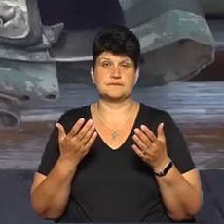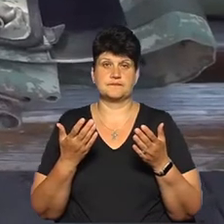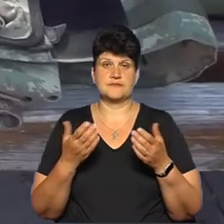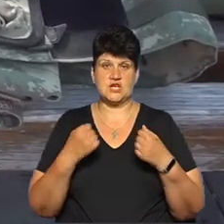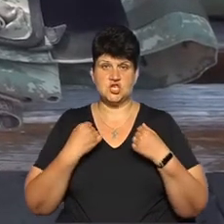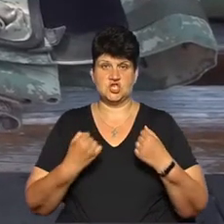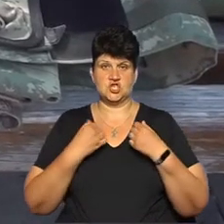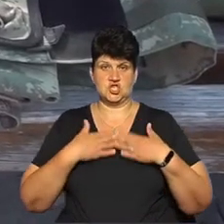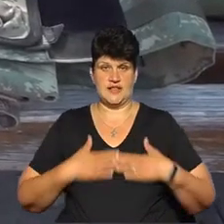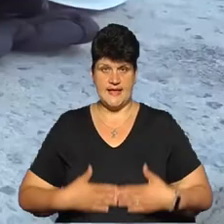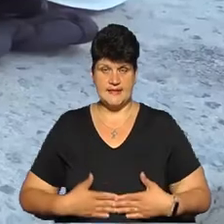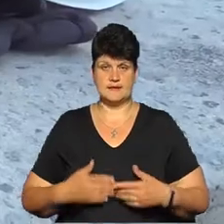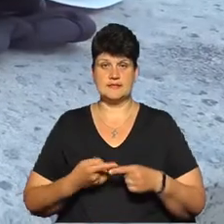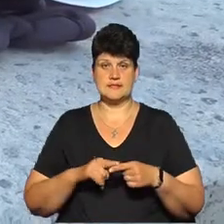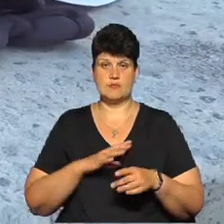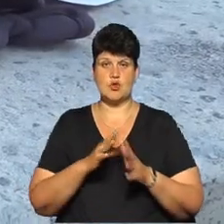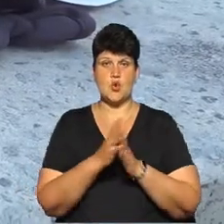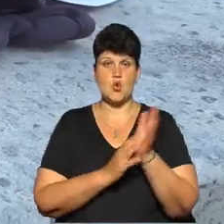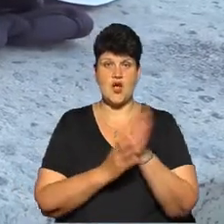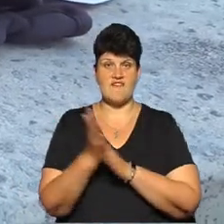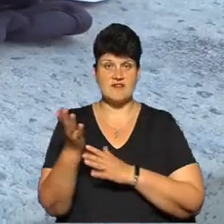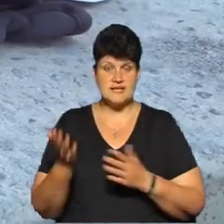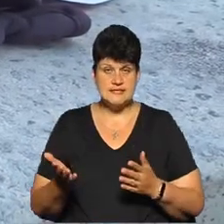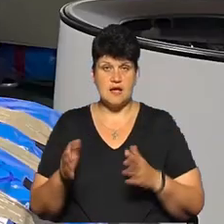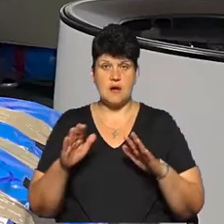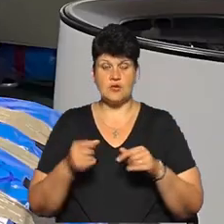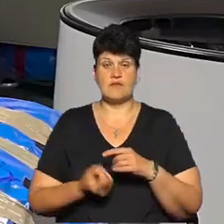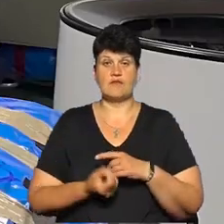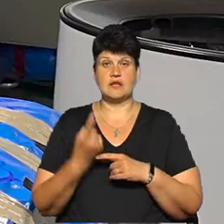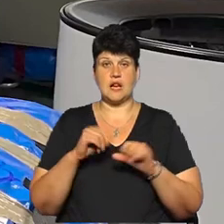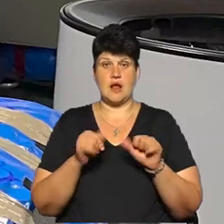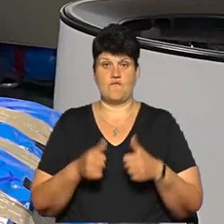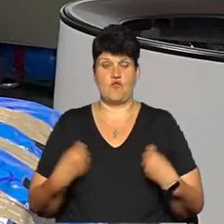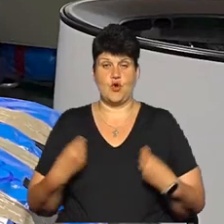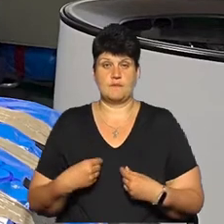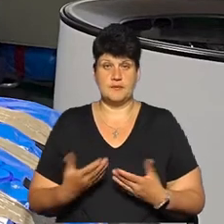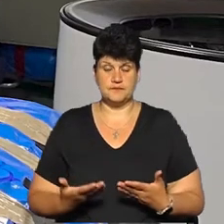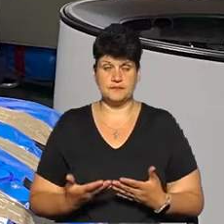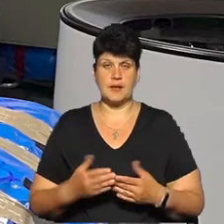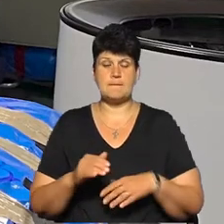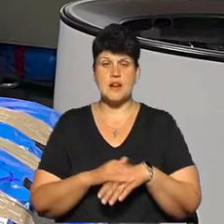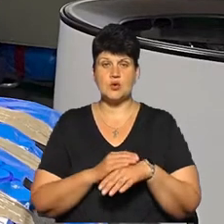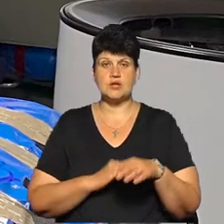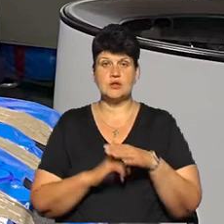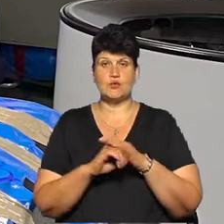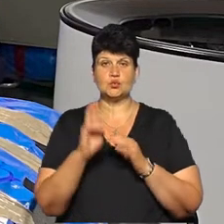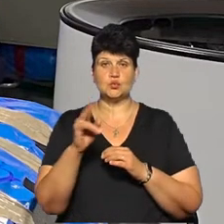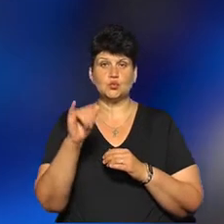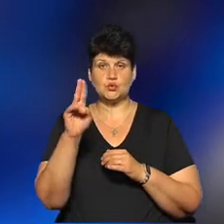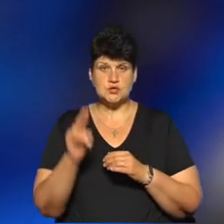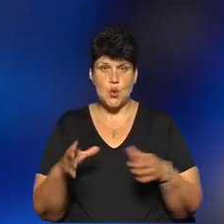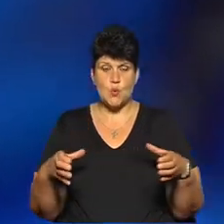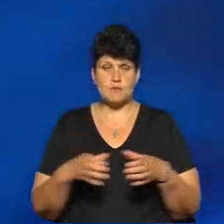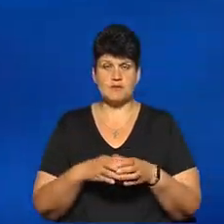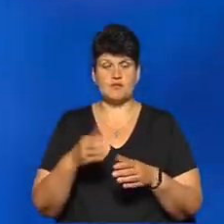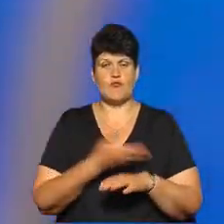жилети, це в нас були рукавиці і потім виникла ще форма. Благодійний фонд «КУЦ» об'єднує українців, діє у Сполучених Штатах,